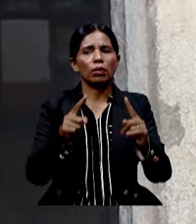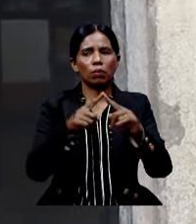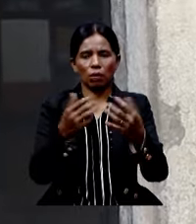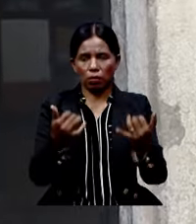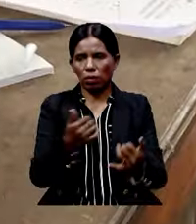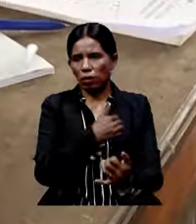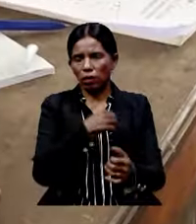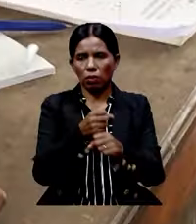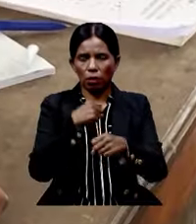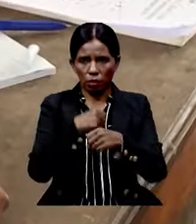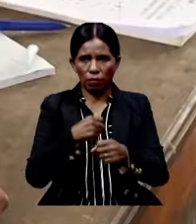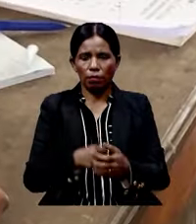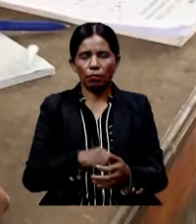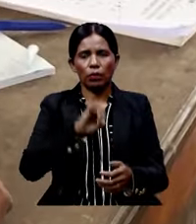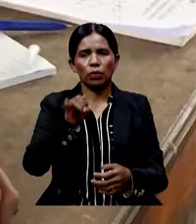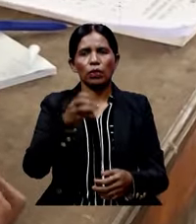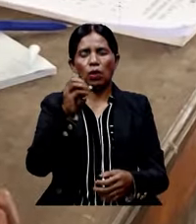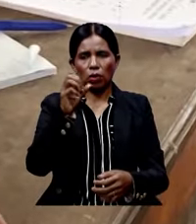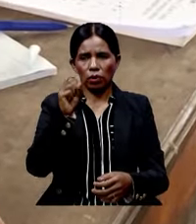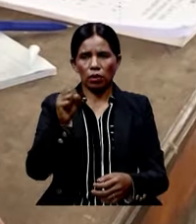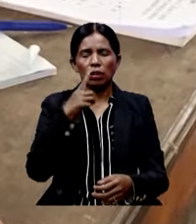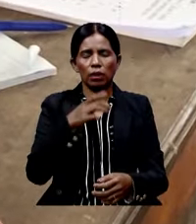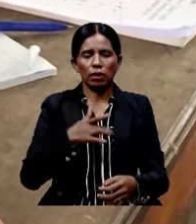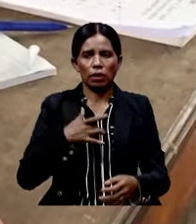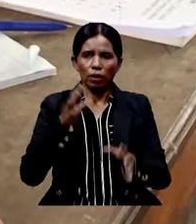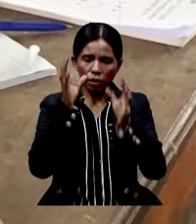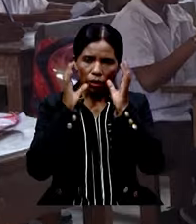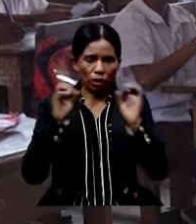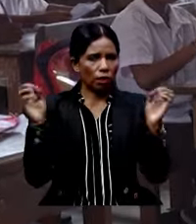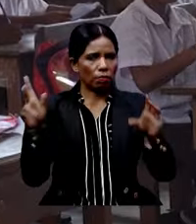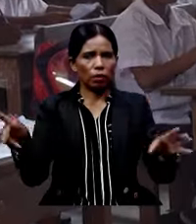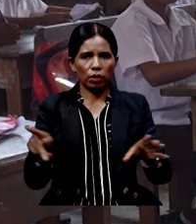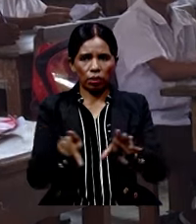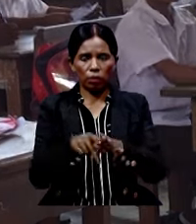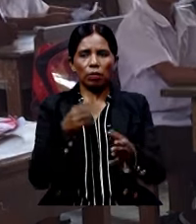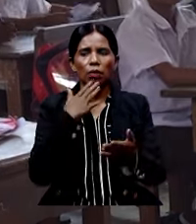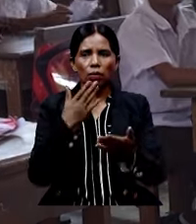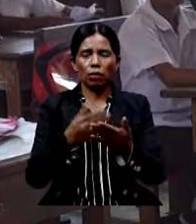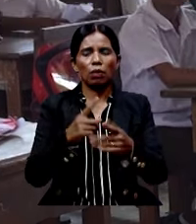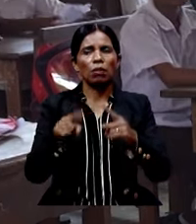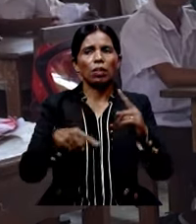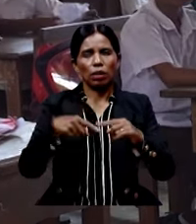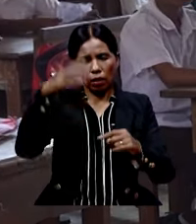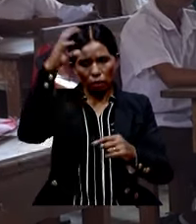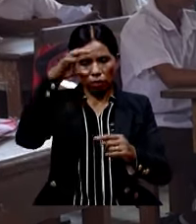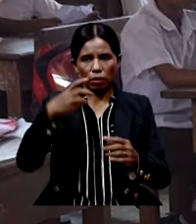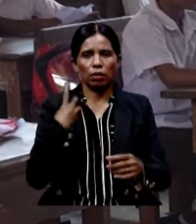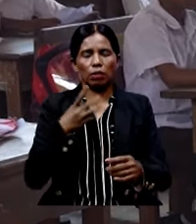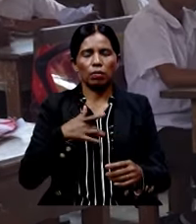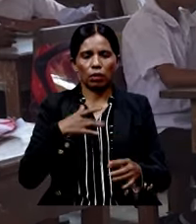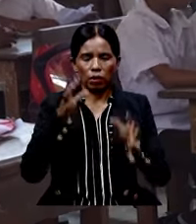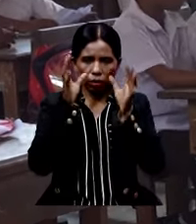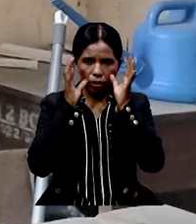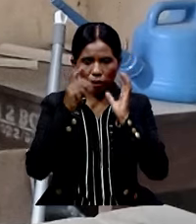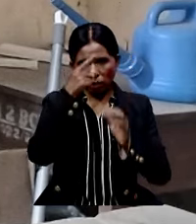sidau realiza. José Luis Pereira da Silva senti triste tambah ladung partisipa aula hodiak banghira udan. Ami senti triste